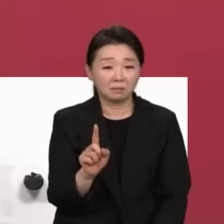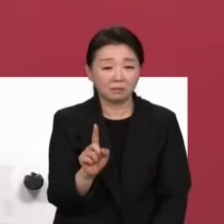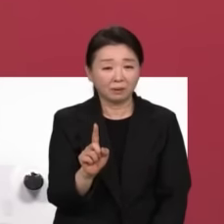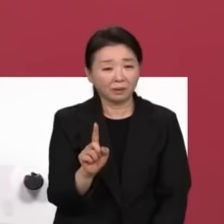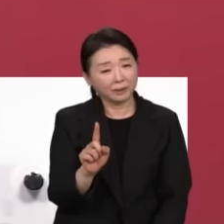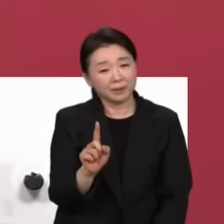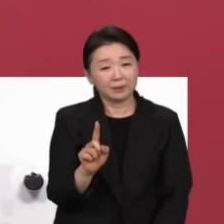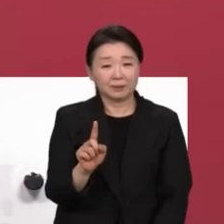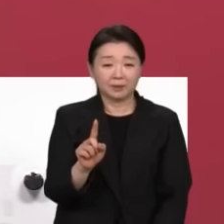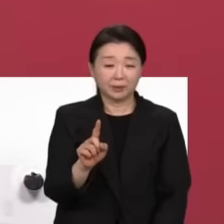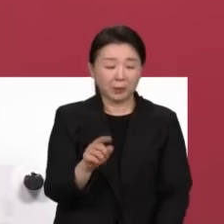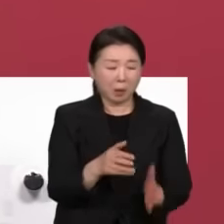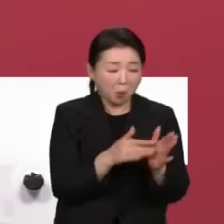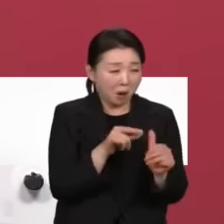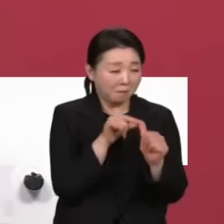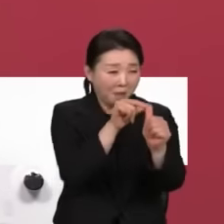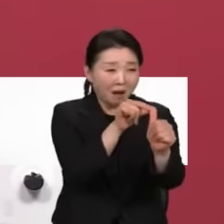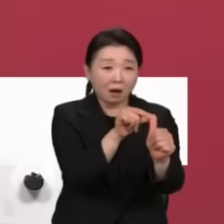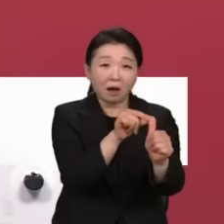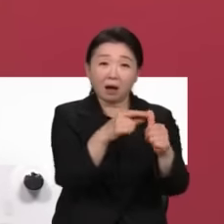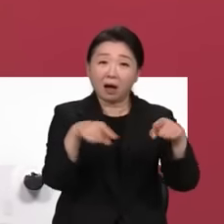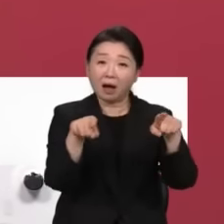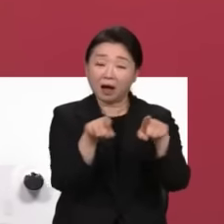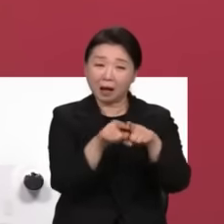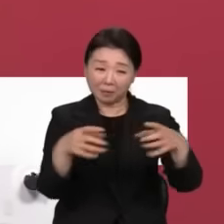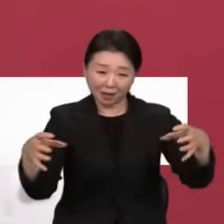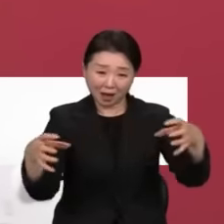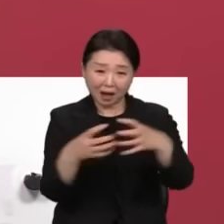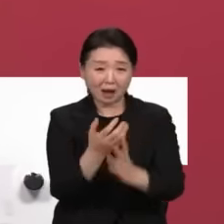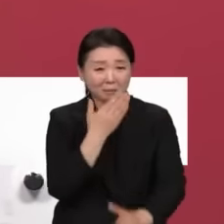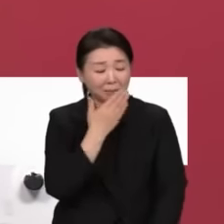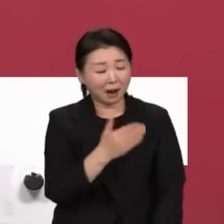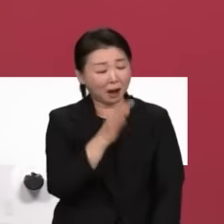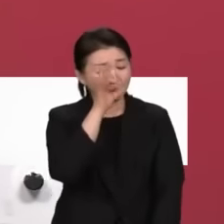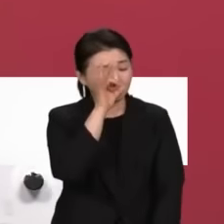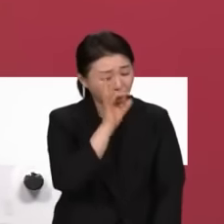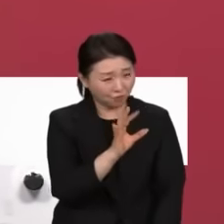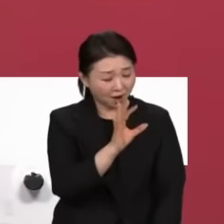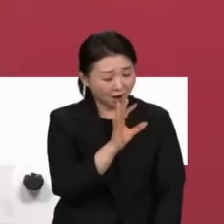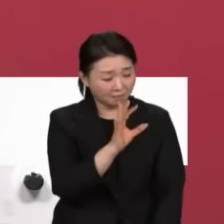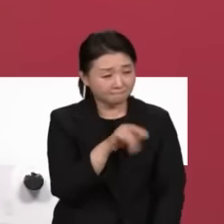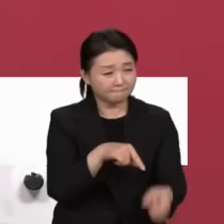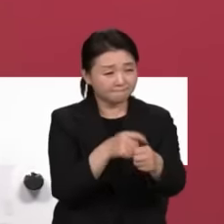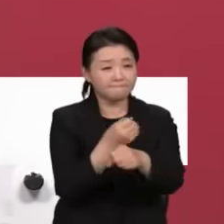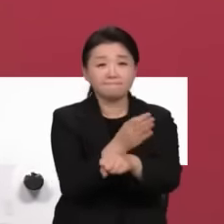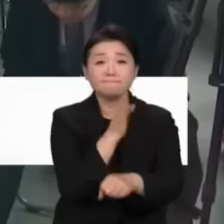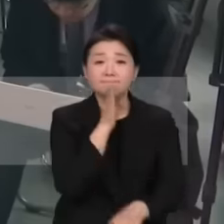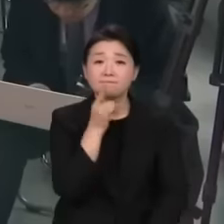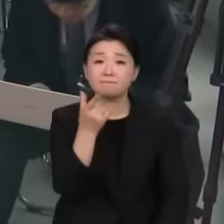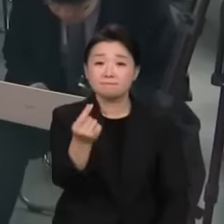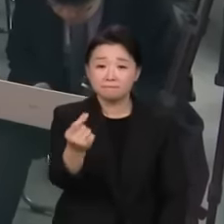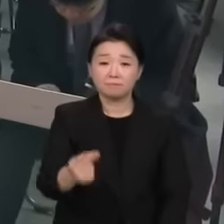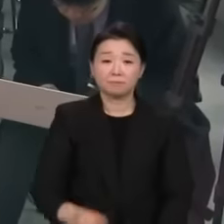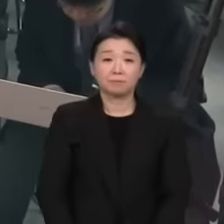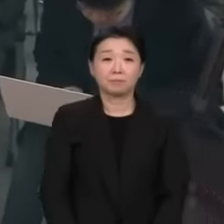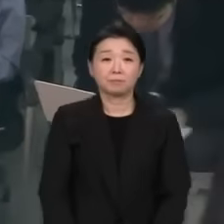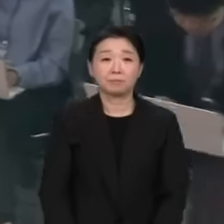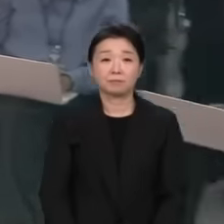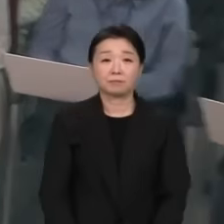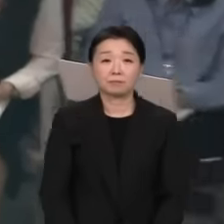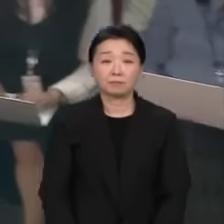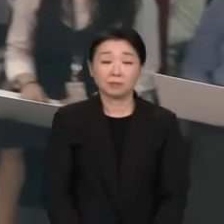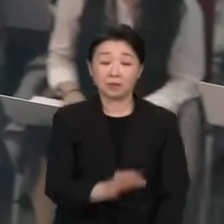이루어지면 이걸 어떻게 함께 하겠느냐, 함께 할 수 없다는 뜻을 전달한 것도 맞습니다. 작심한 듯